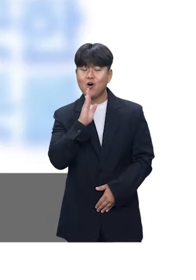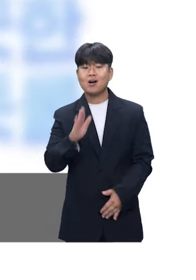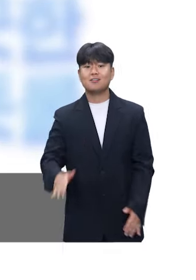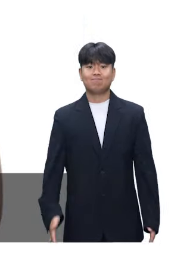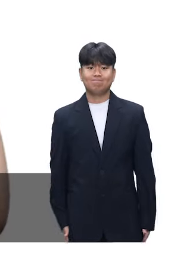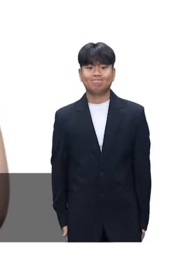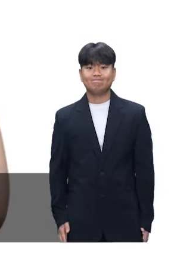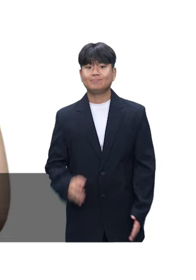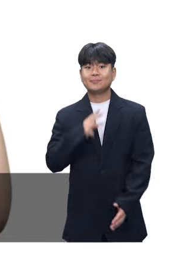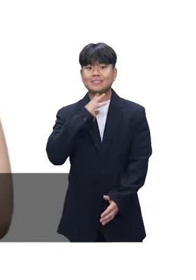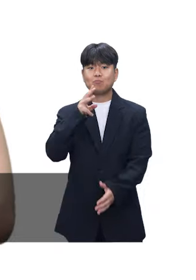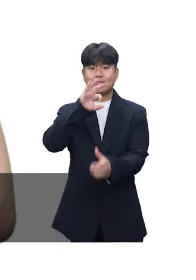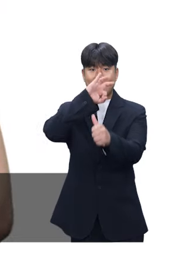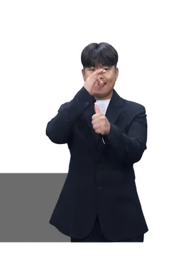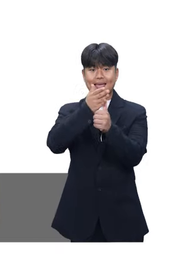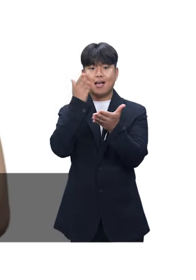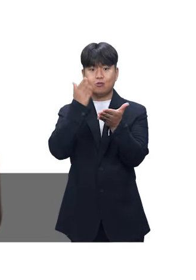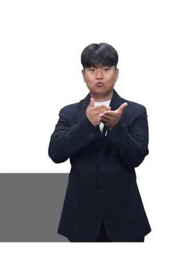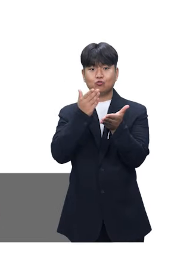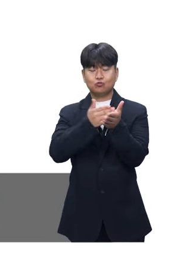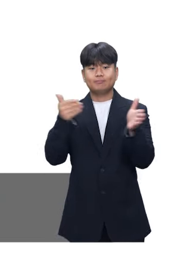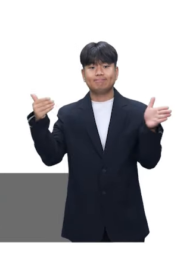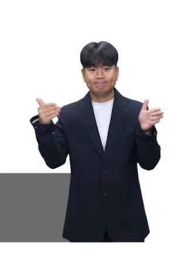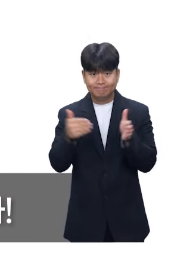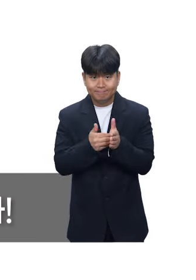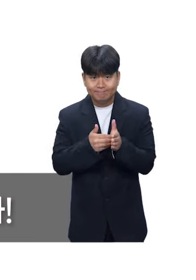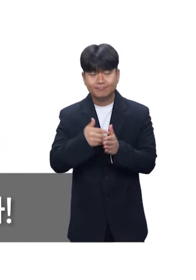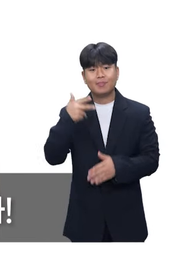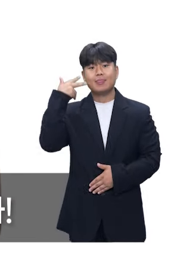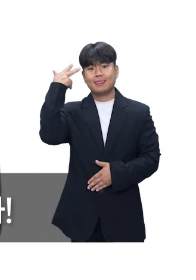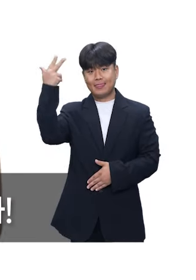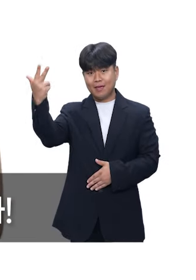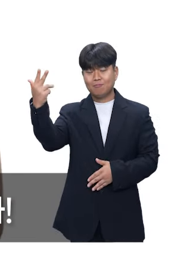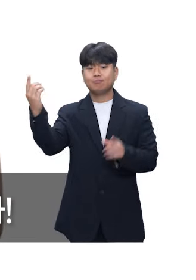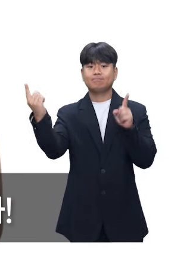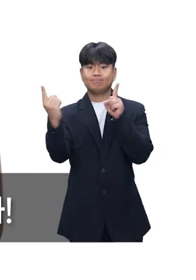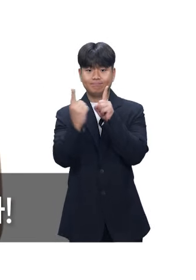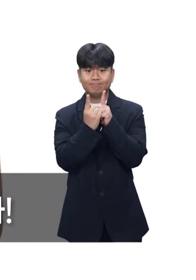않을까요? 네, 3분 안양 오늘 준비한 소식은 여기까지고요. 저는 다음 주에